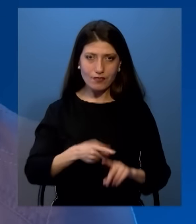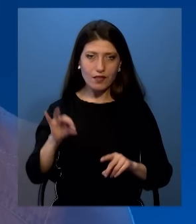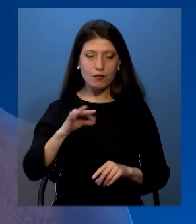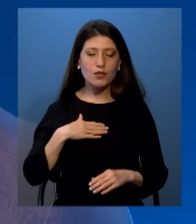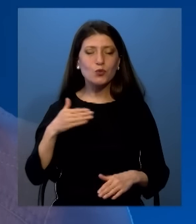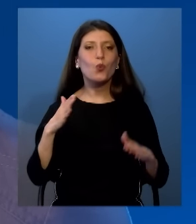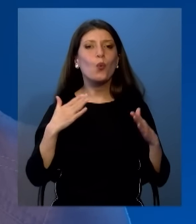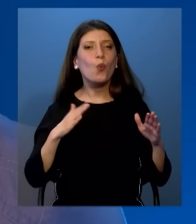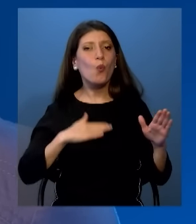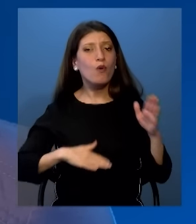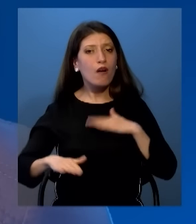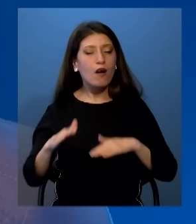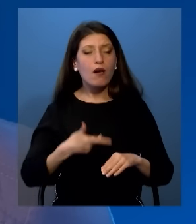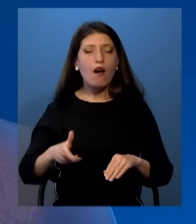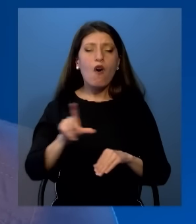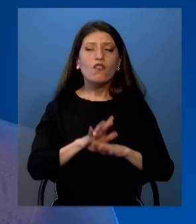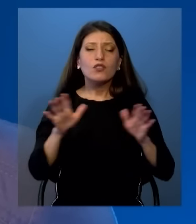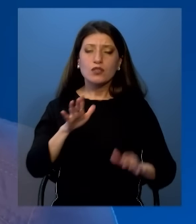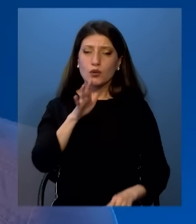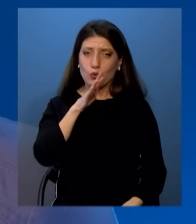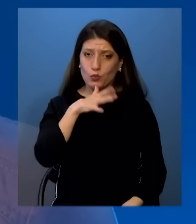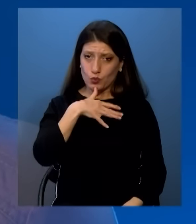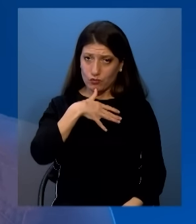ուրախ եմ, բայց ավելի շատ տխուր։